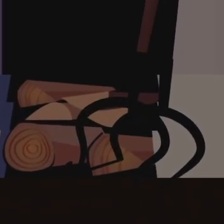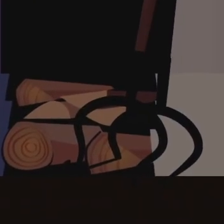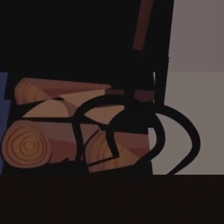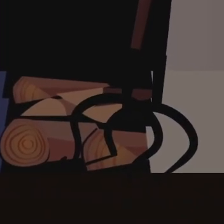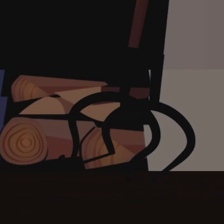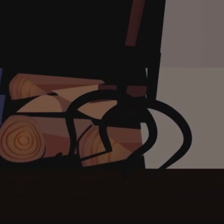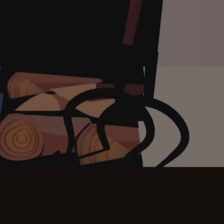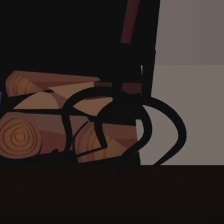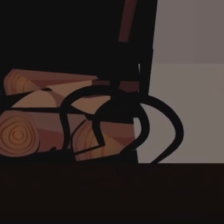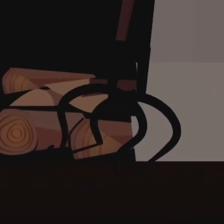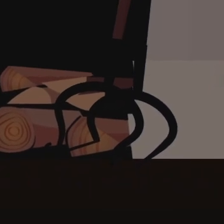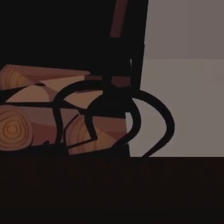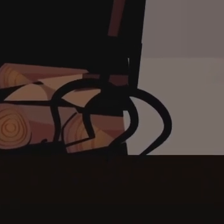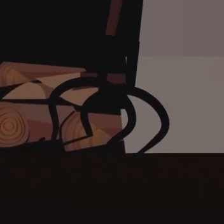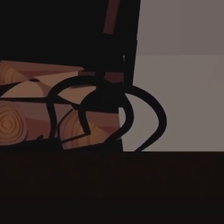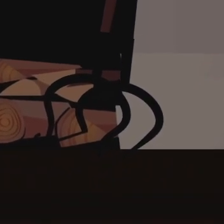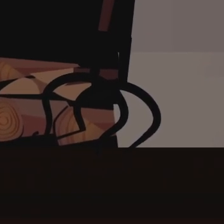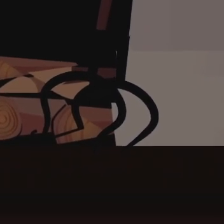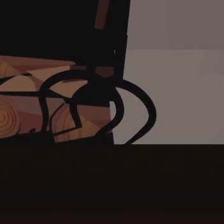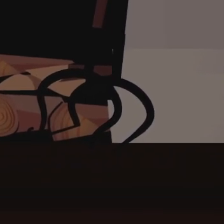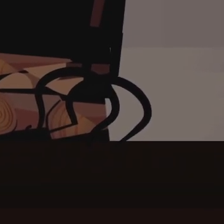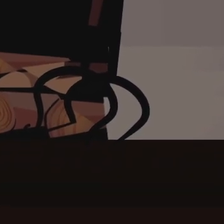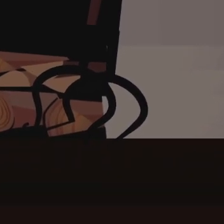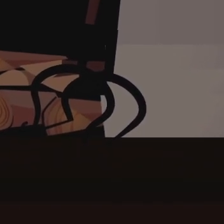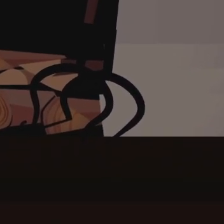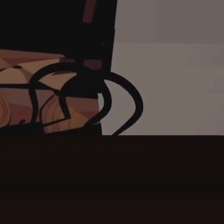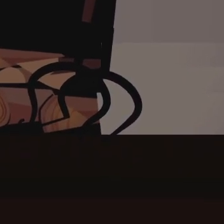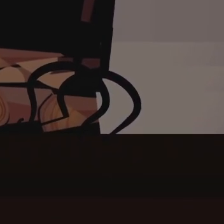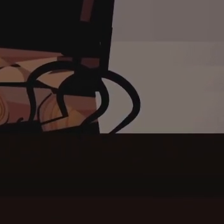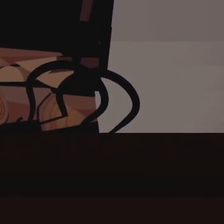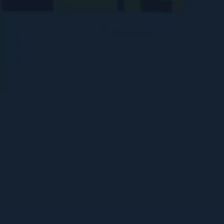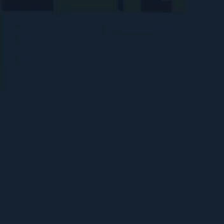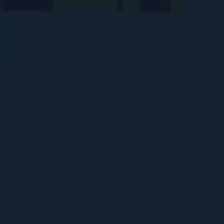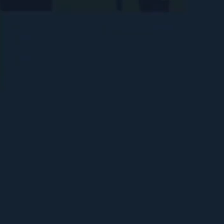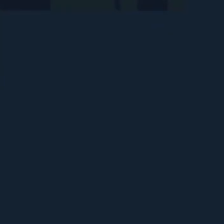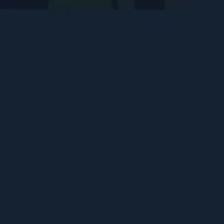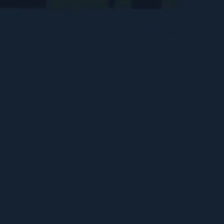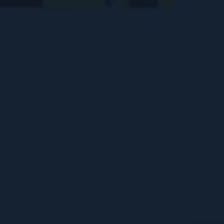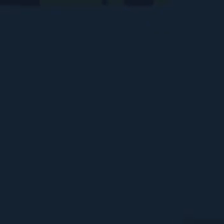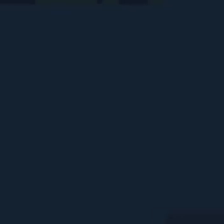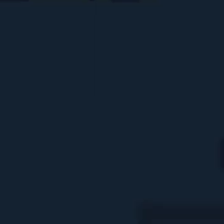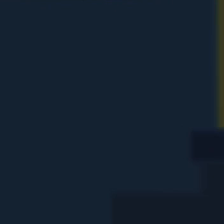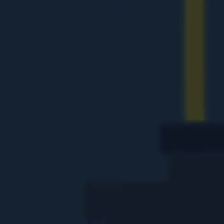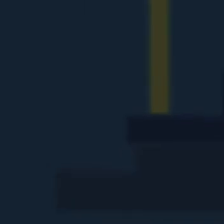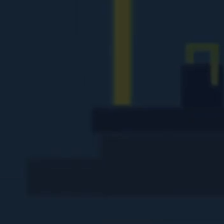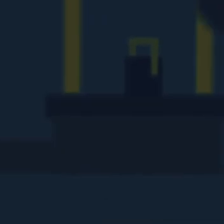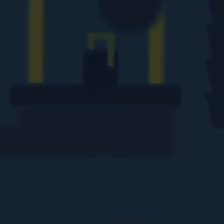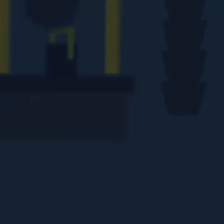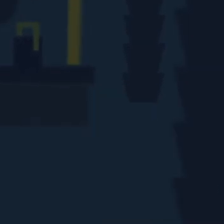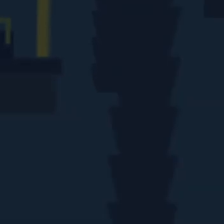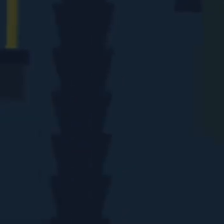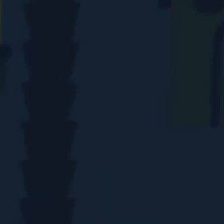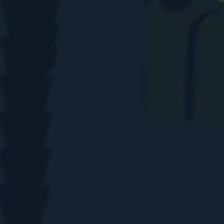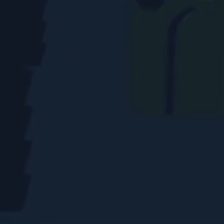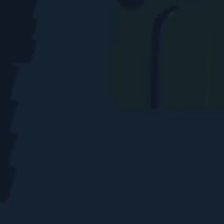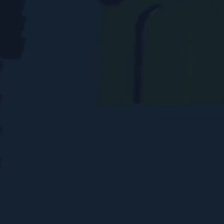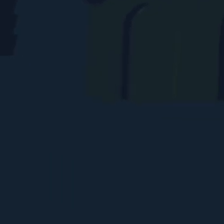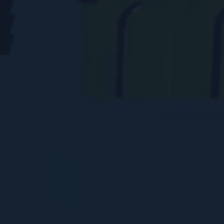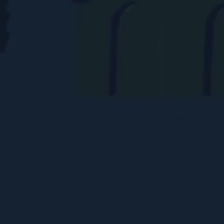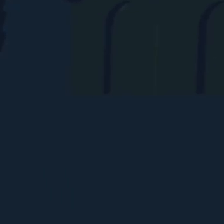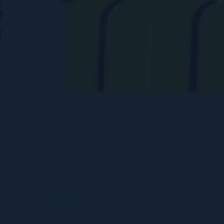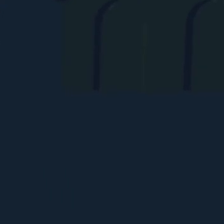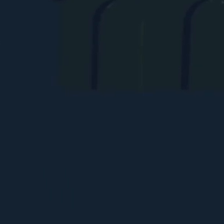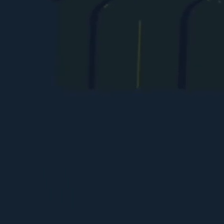погас. Пусть осветит лицо твое, чтобы видеть мог Иисус. Зажги светильник твой, не дай, чтобы он совсем